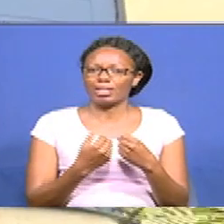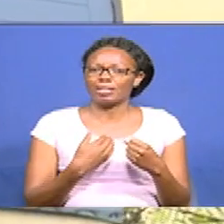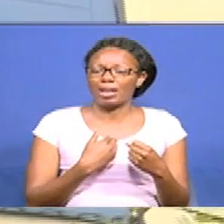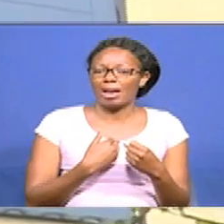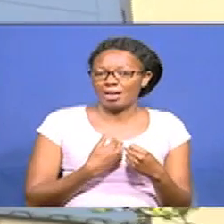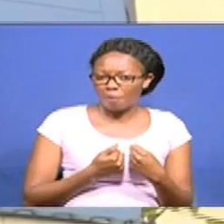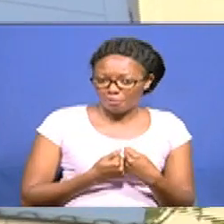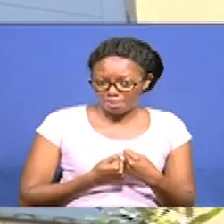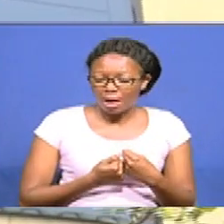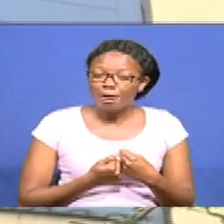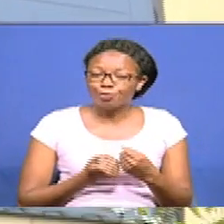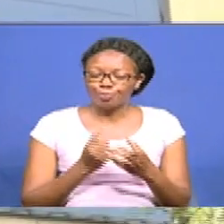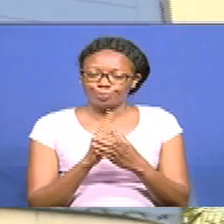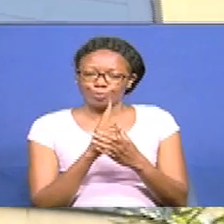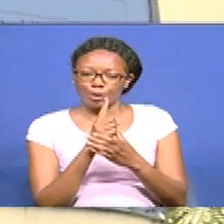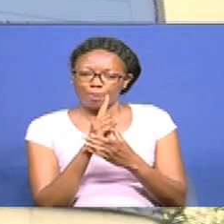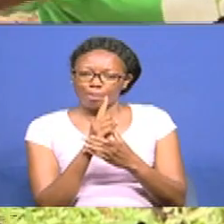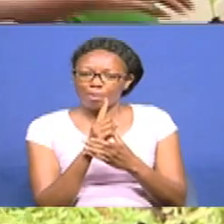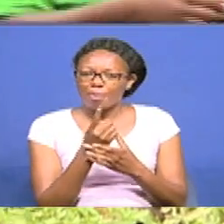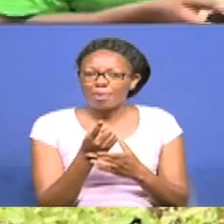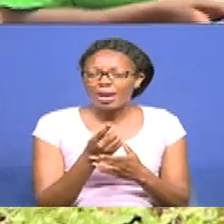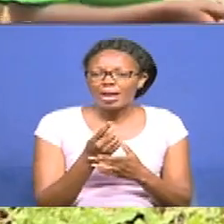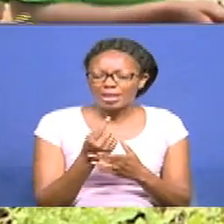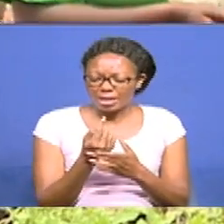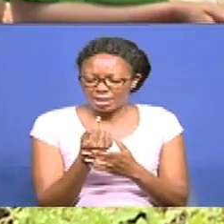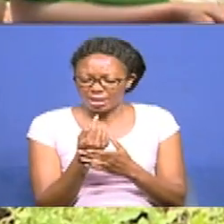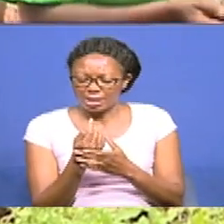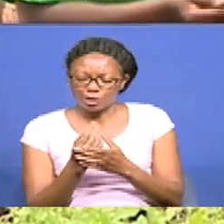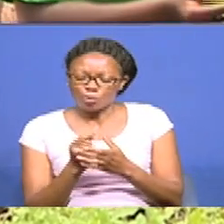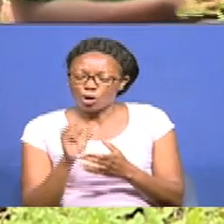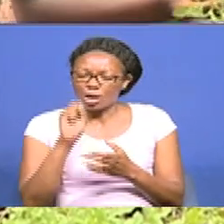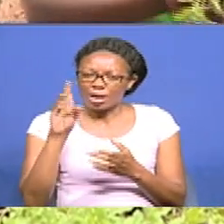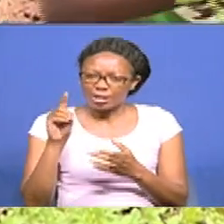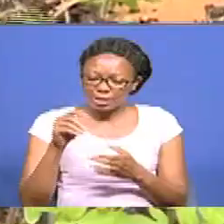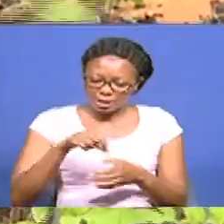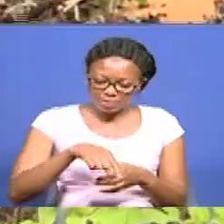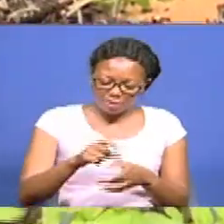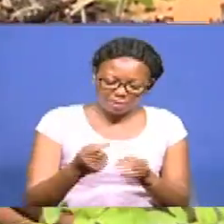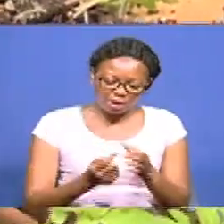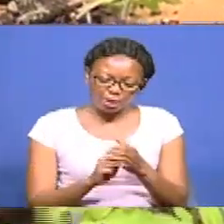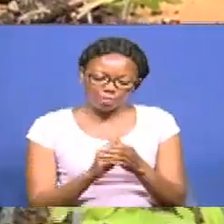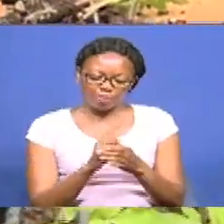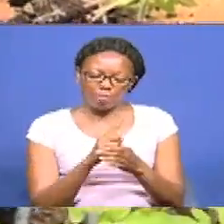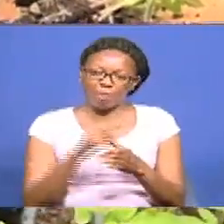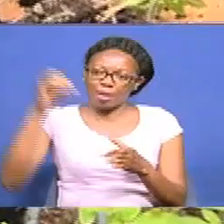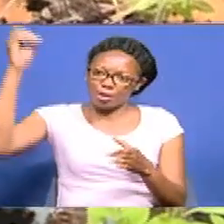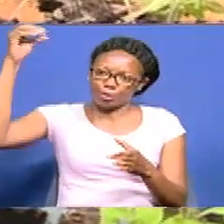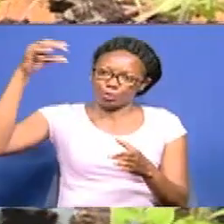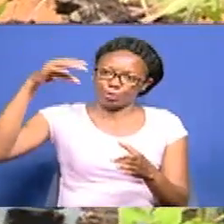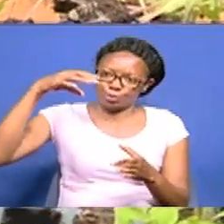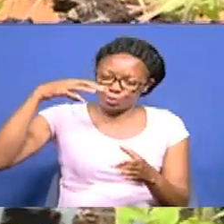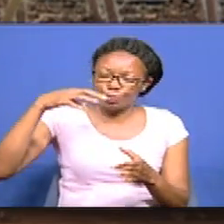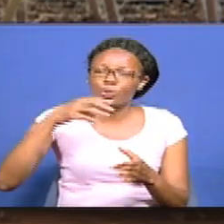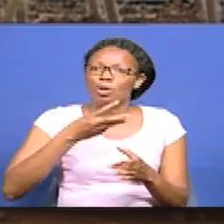Mche ni mmea mdogo ambao hukua kutoka kwa mbegu. Bora tu upate maji, mwangaza na hali nzuri ya